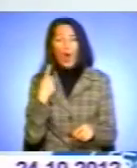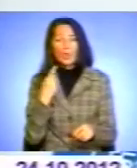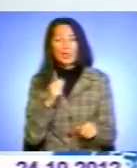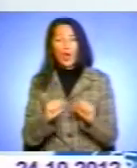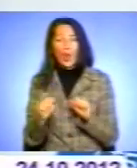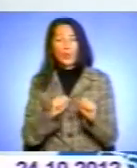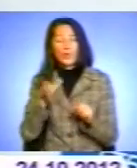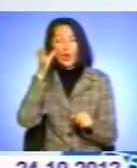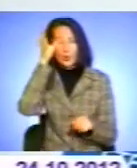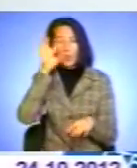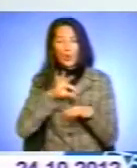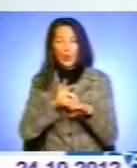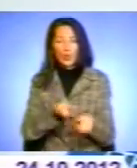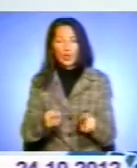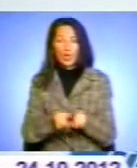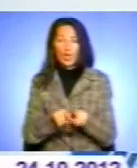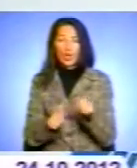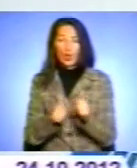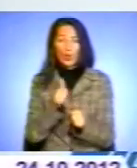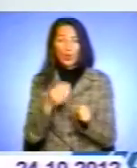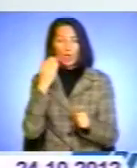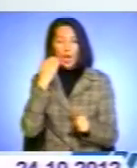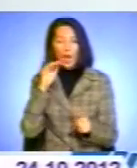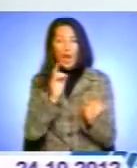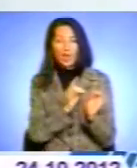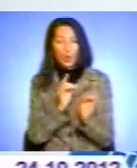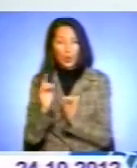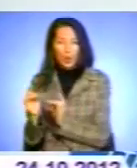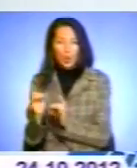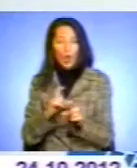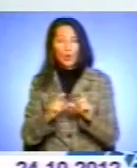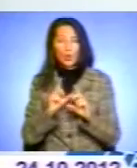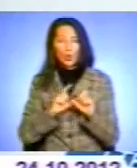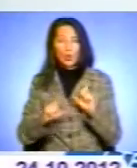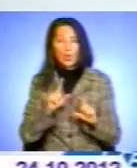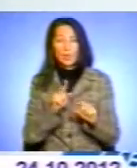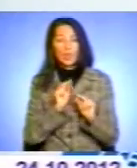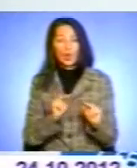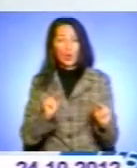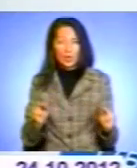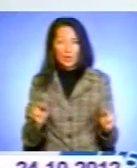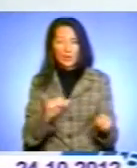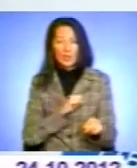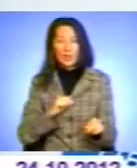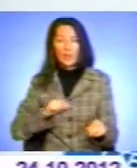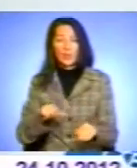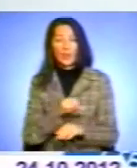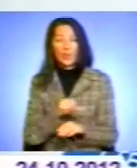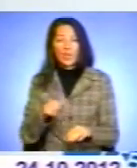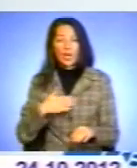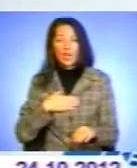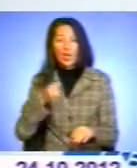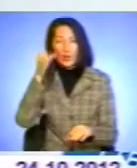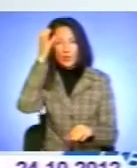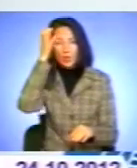освіти проводить такі конкурси «Кращий гуртожиток студентський чи учнівський» саме в межах нашого